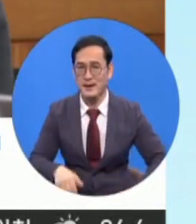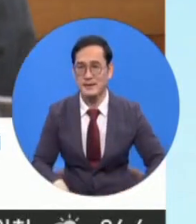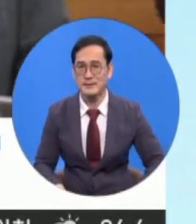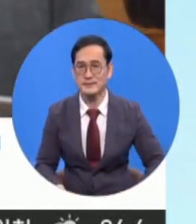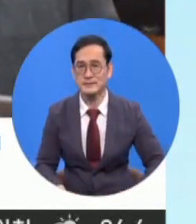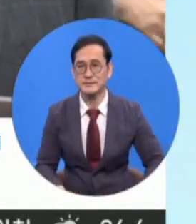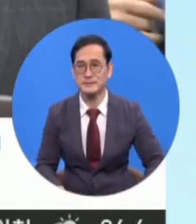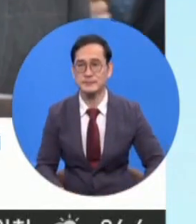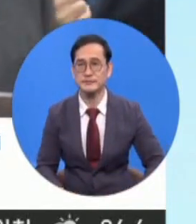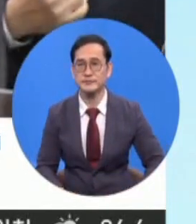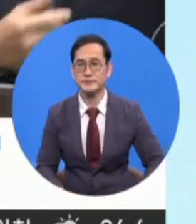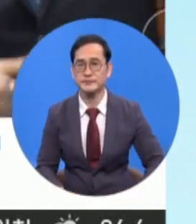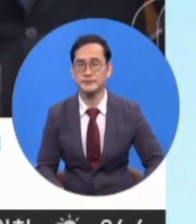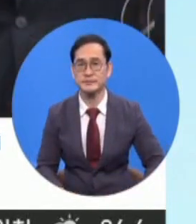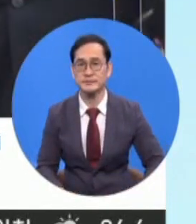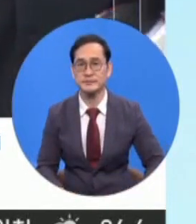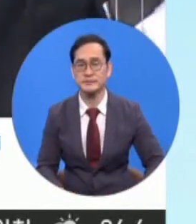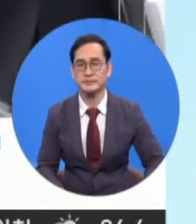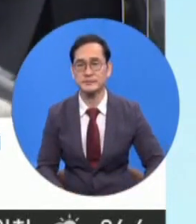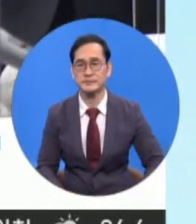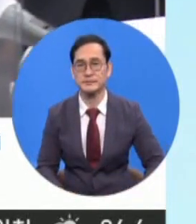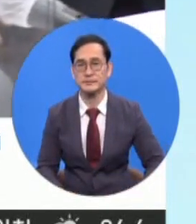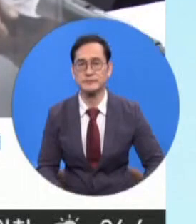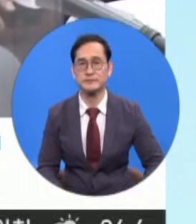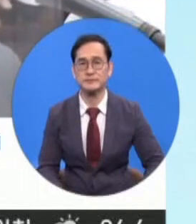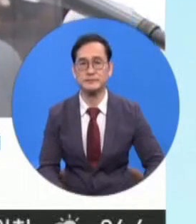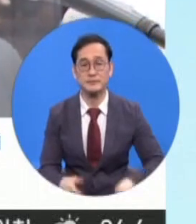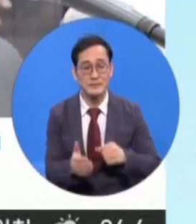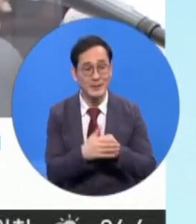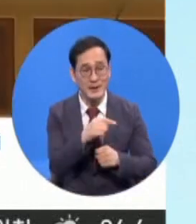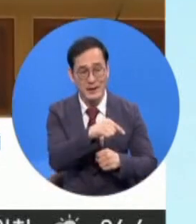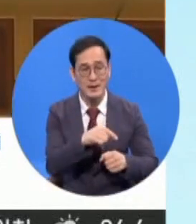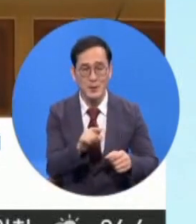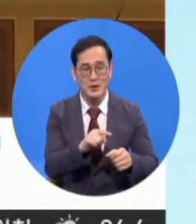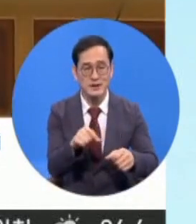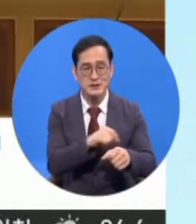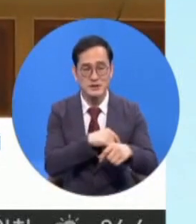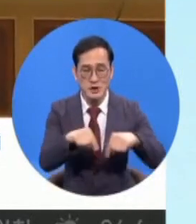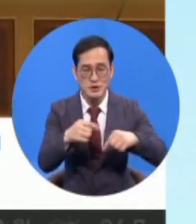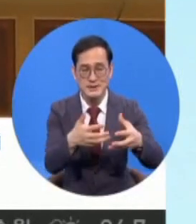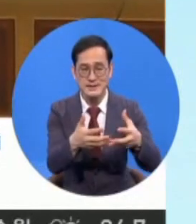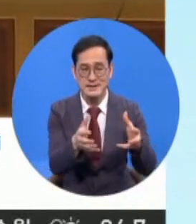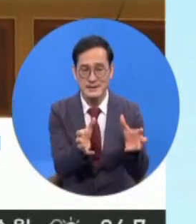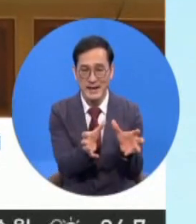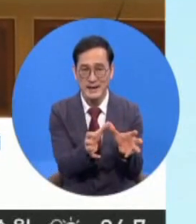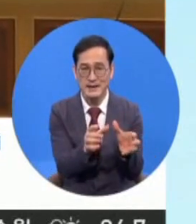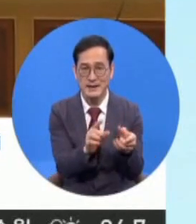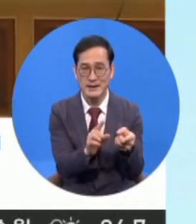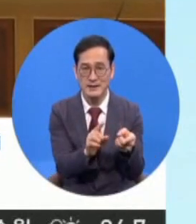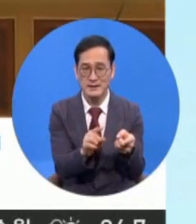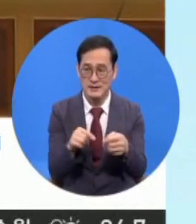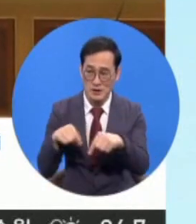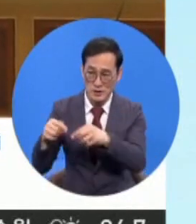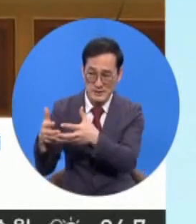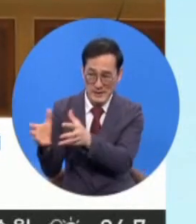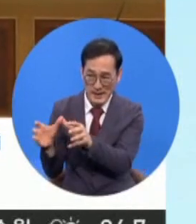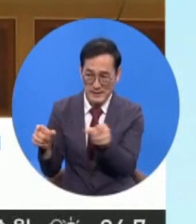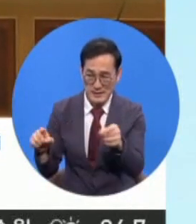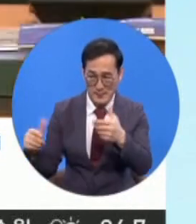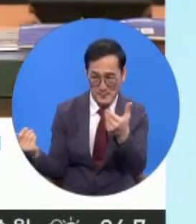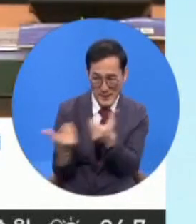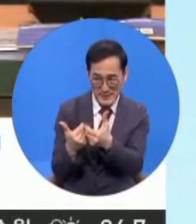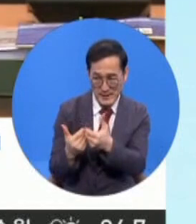관련 되서 이제 적용될 수 있는 좋아하는 특정 정당을 에 대한 반대의견을 유도하게 의해서 여론 조성